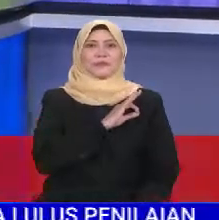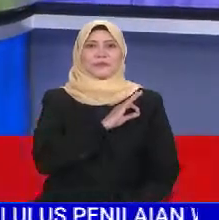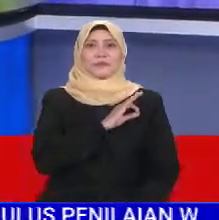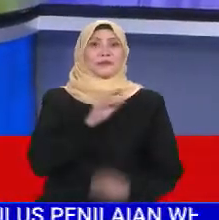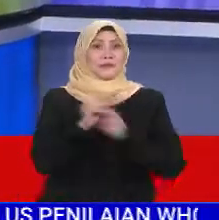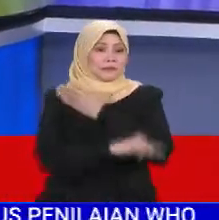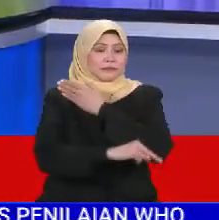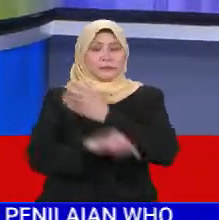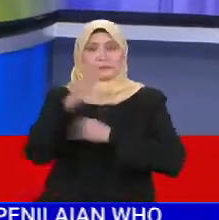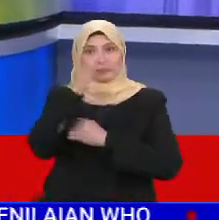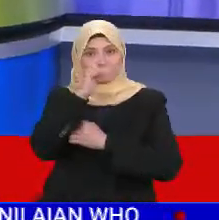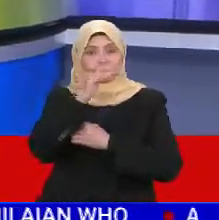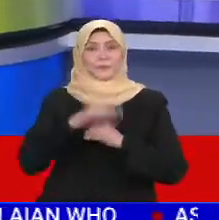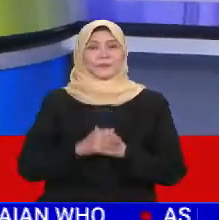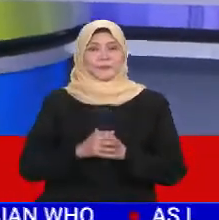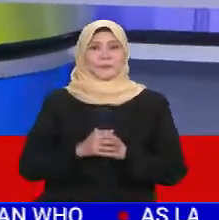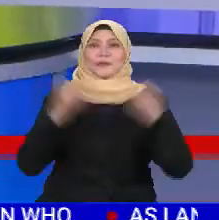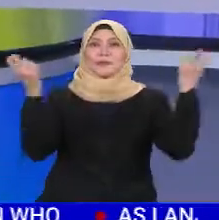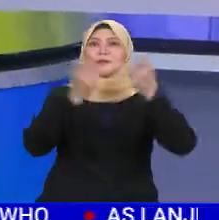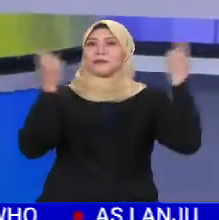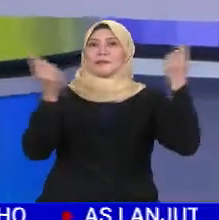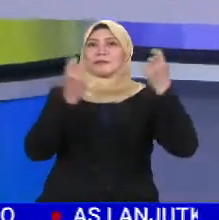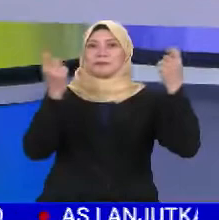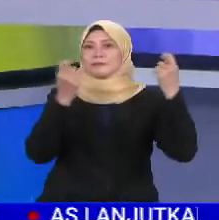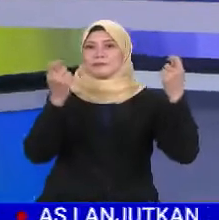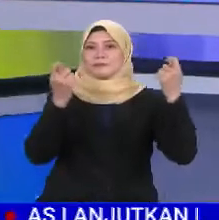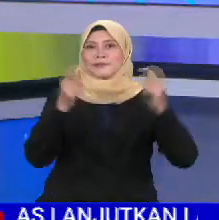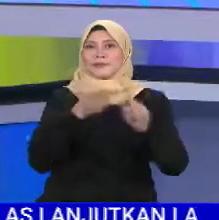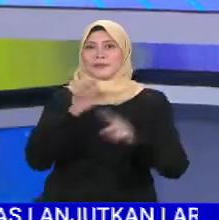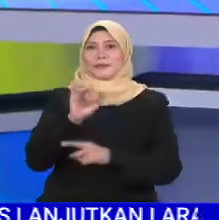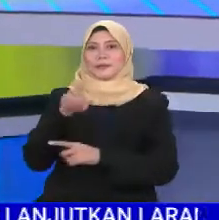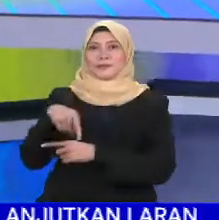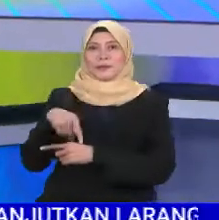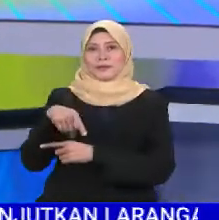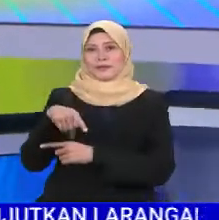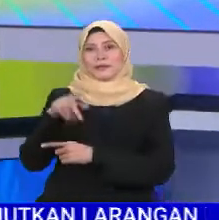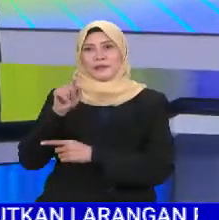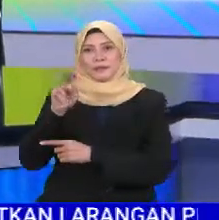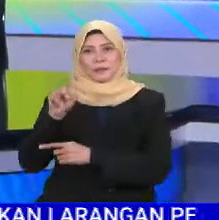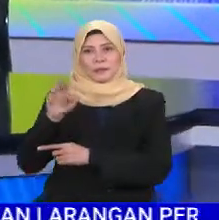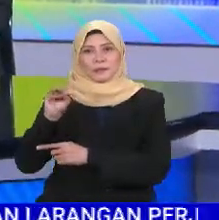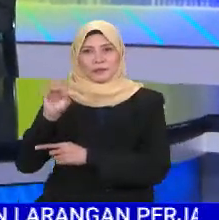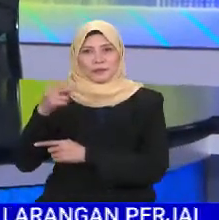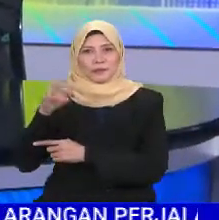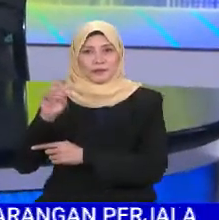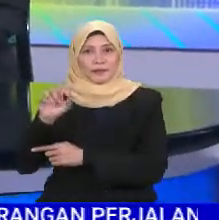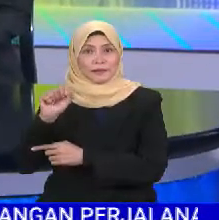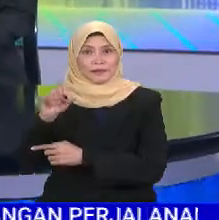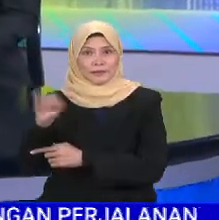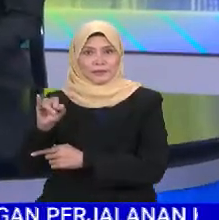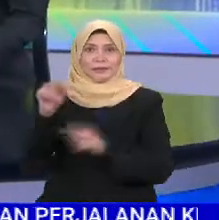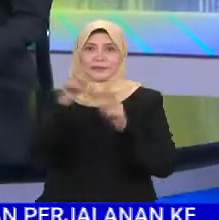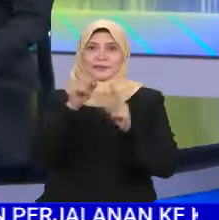kebesaran Negeri Melaka ia bersempena ulang tahun yang dipertua Negeri Tun Mohamad Ali Mohamad Rustam